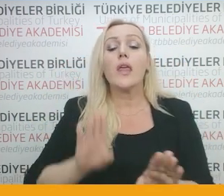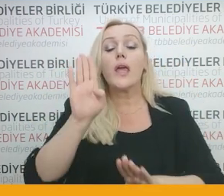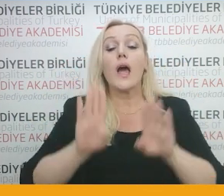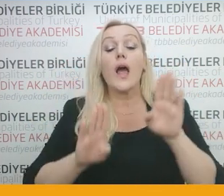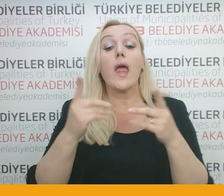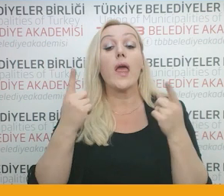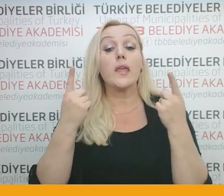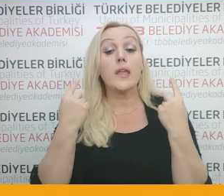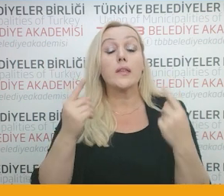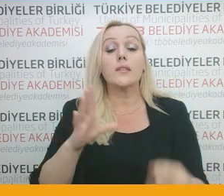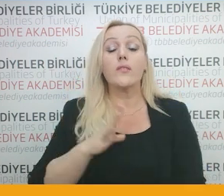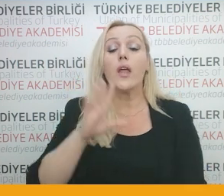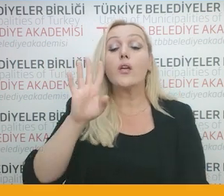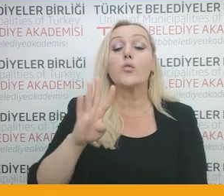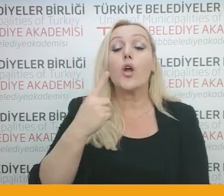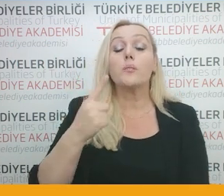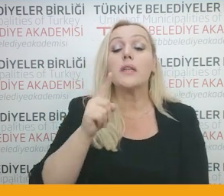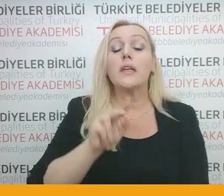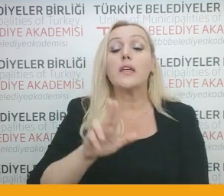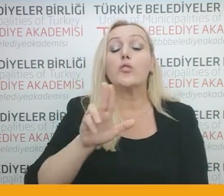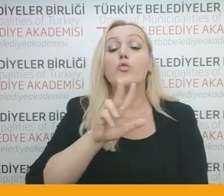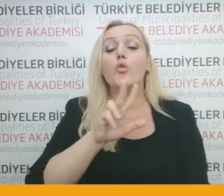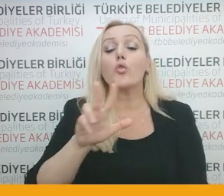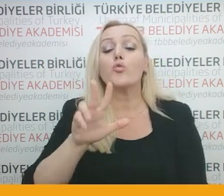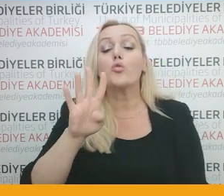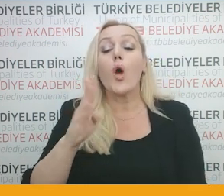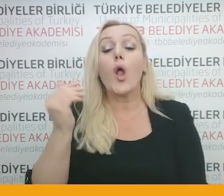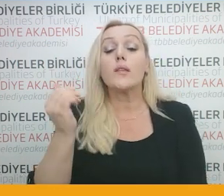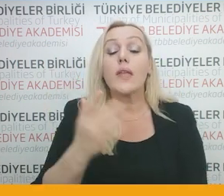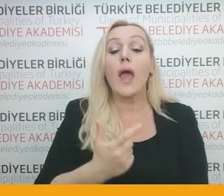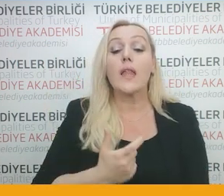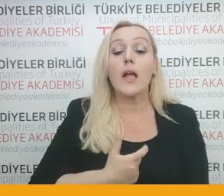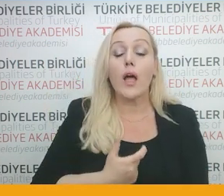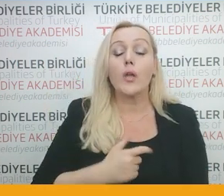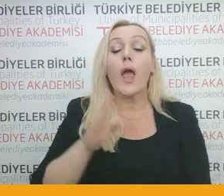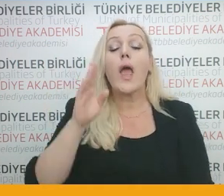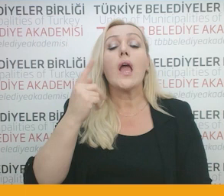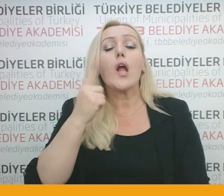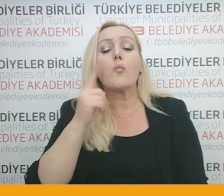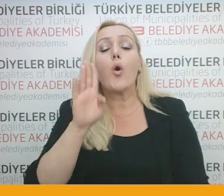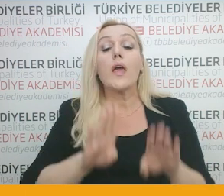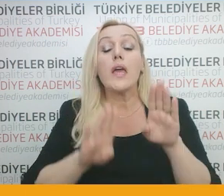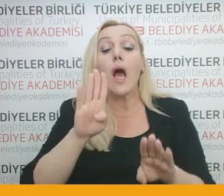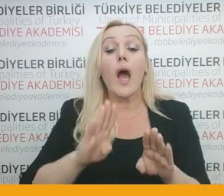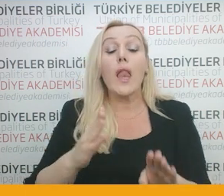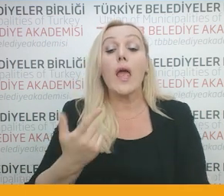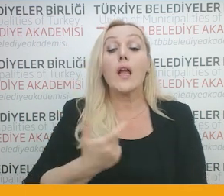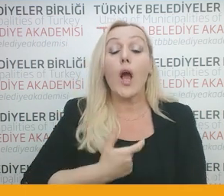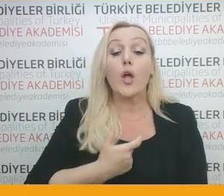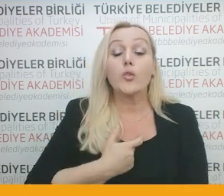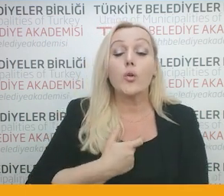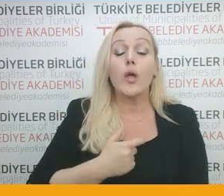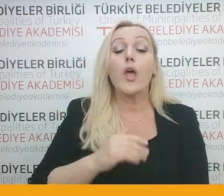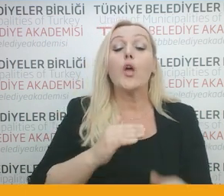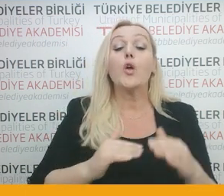var arkadaşlar. 4734 sayılı yasaya göre kamu ihale kanunu kapsamındaki işlerde ihale yetkisi sıfatının